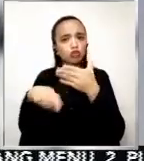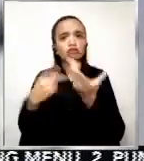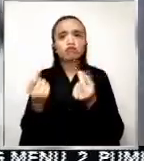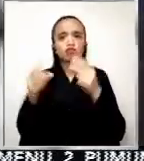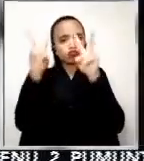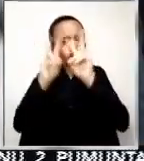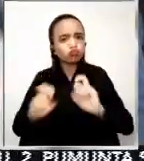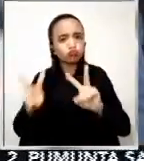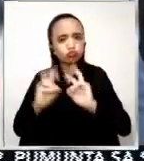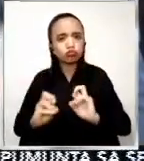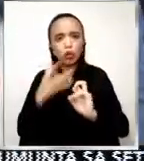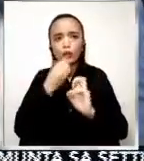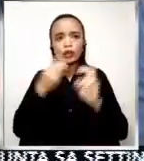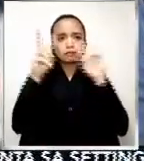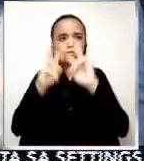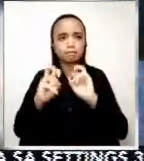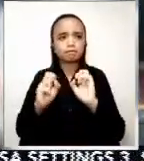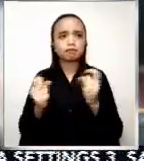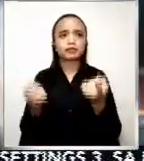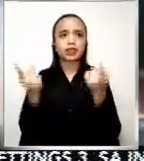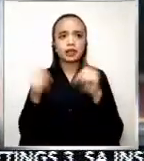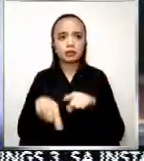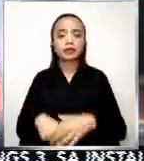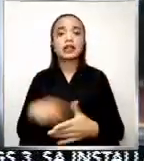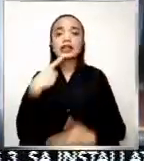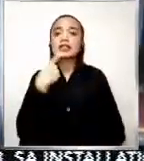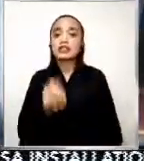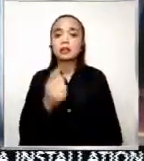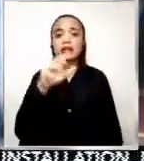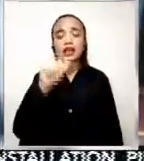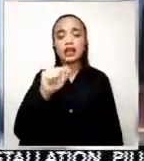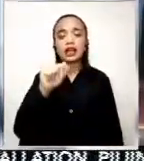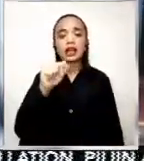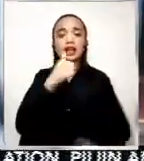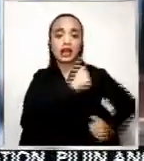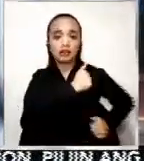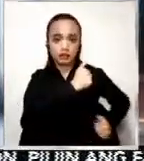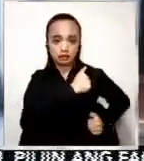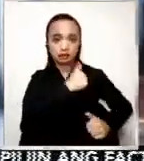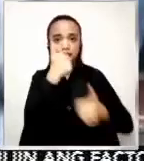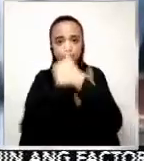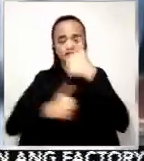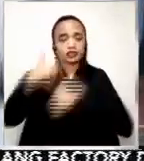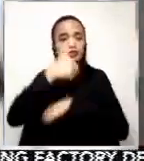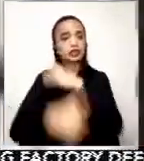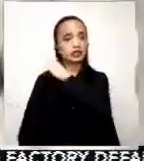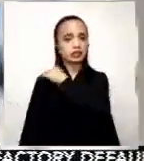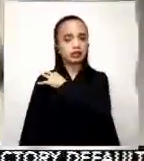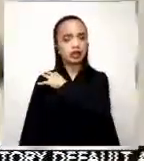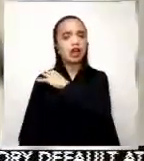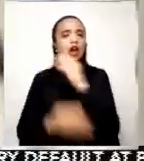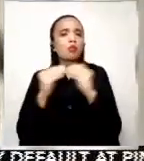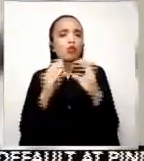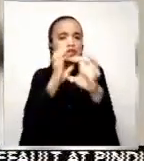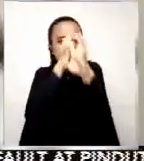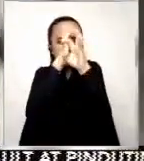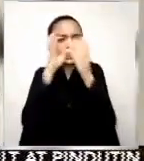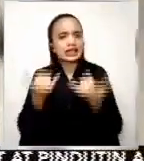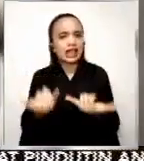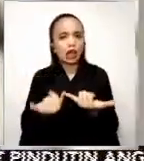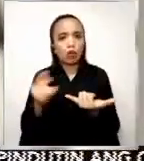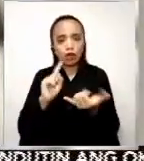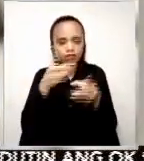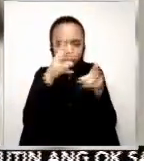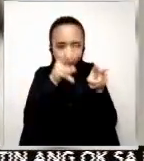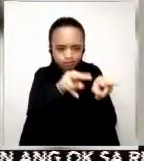nag-iimbestiga sa insidente. Sabi naman ni AFP Chief General Gilbert Gapay, mas pinaiigting nila ngayon ang pagbabantay sa mga